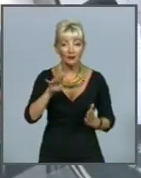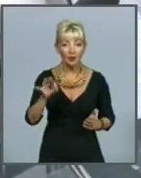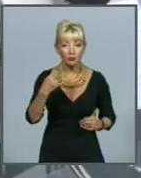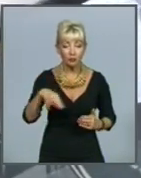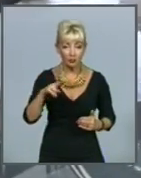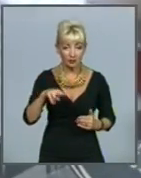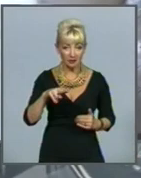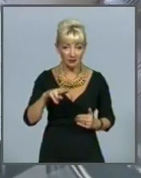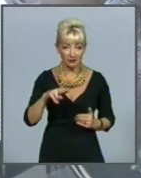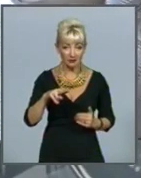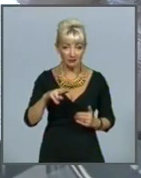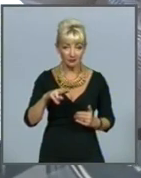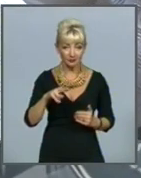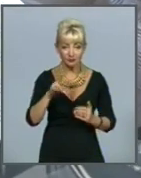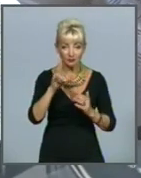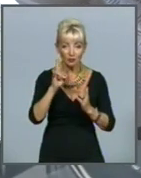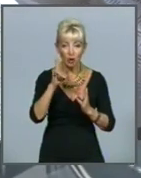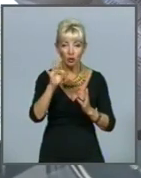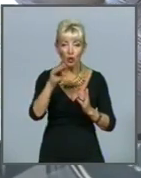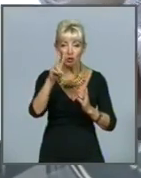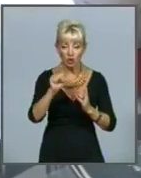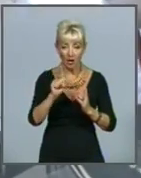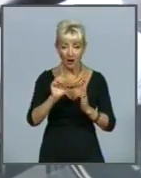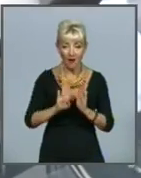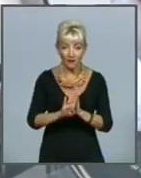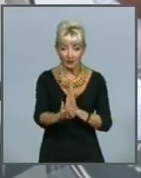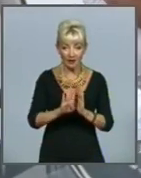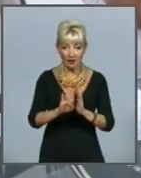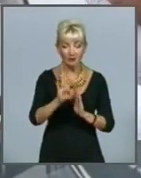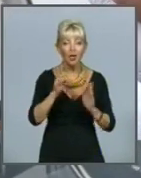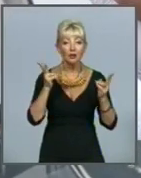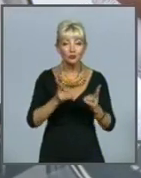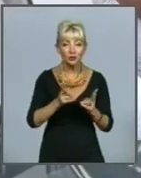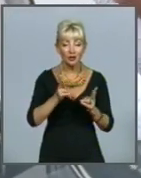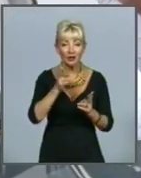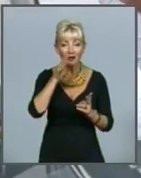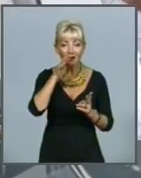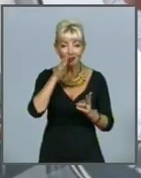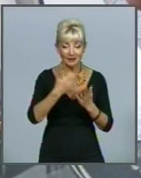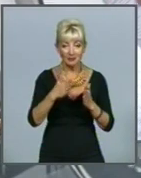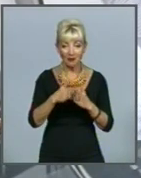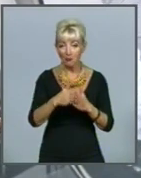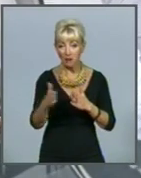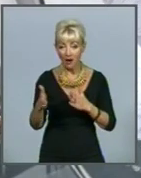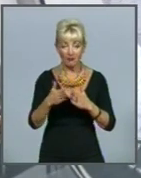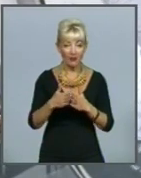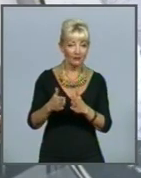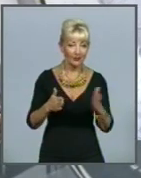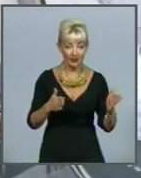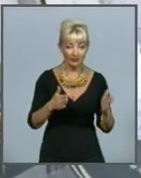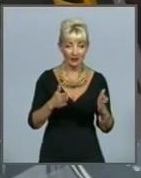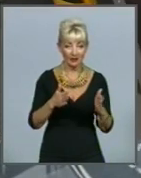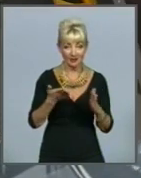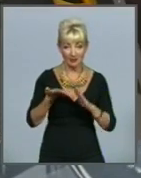выдвижную ножку, которая нужна для того, чтобы когда балкон съезжает вправо или влево, подставлять для